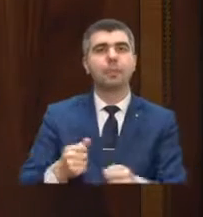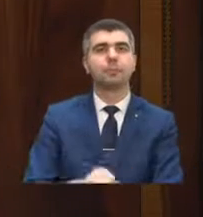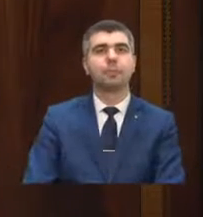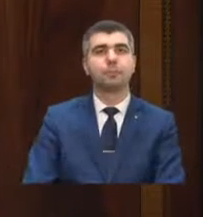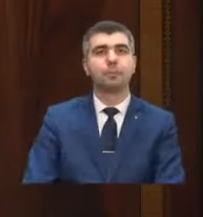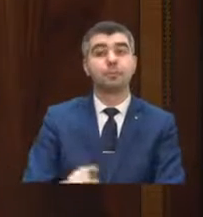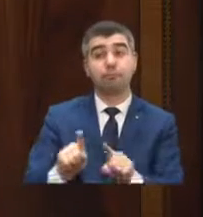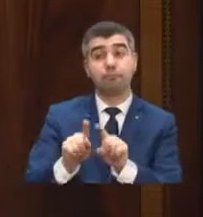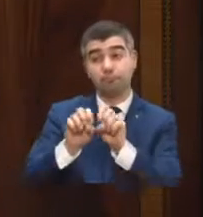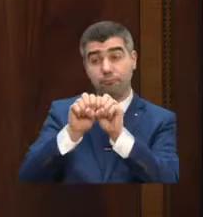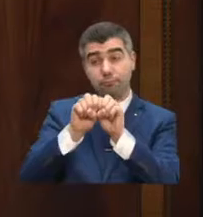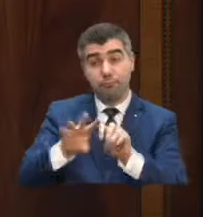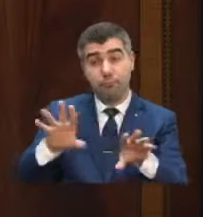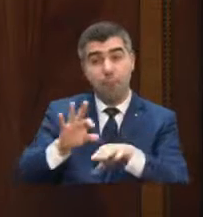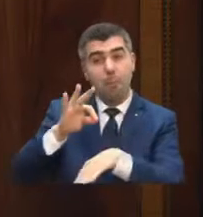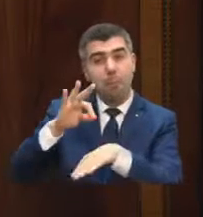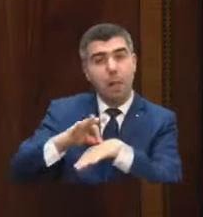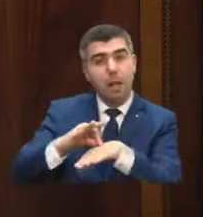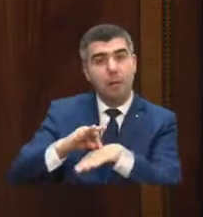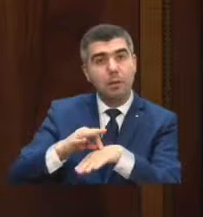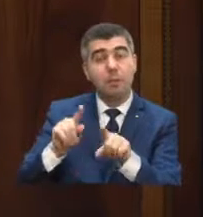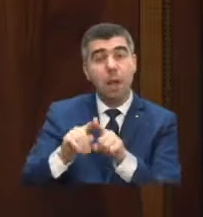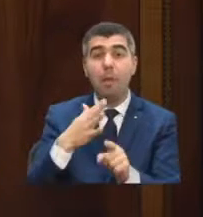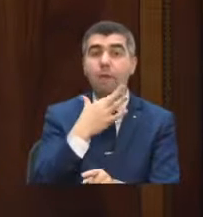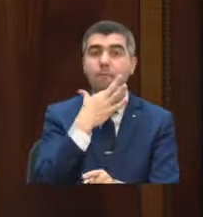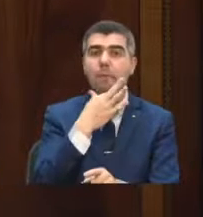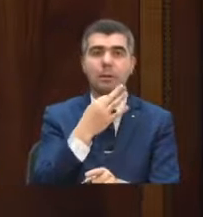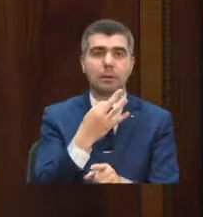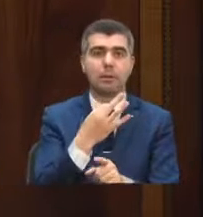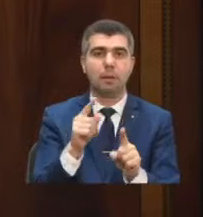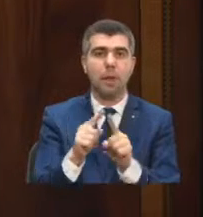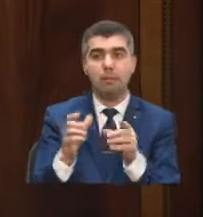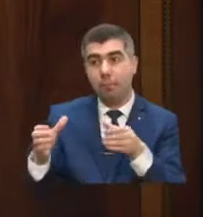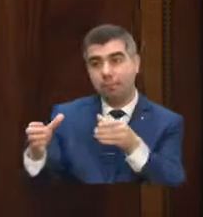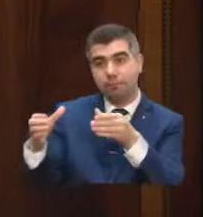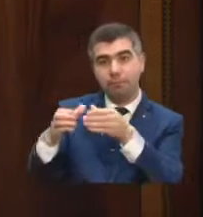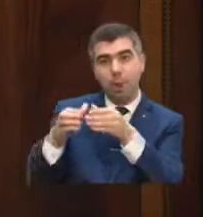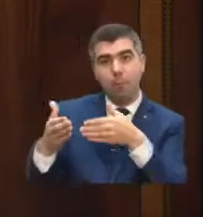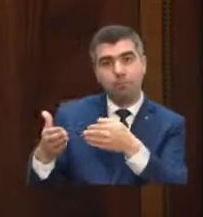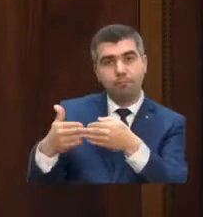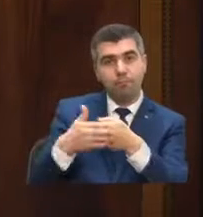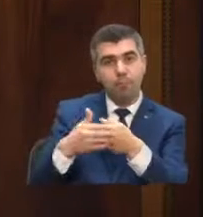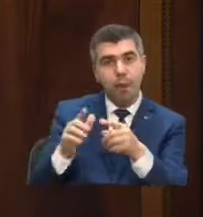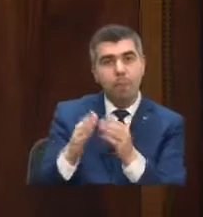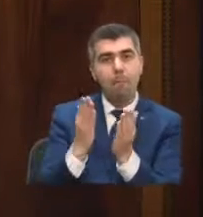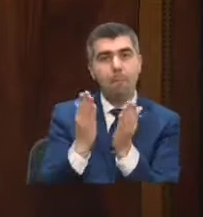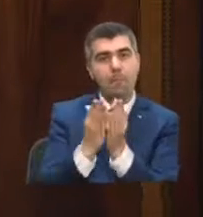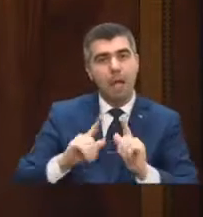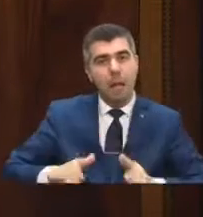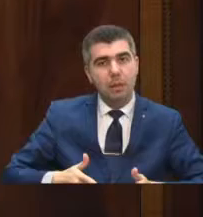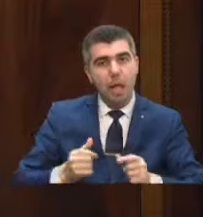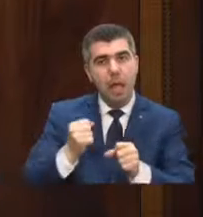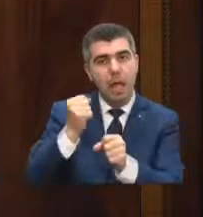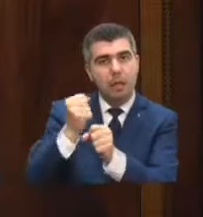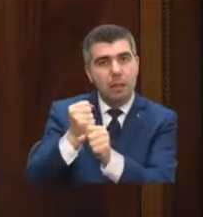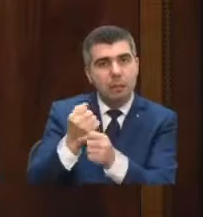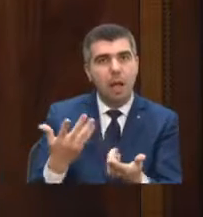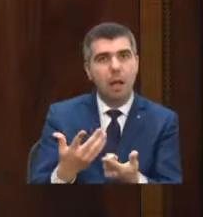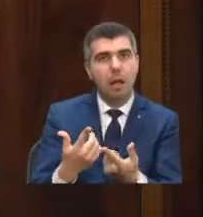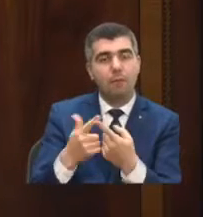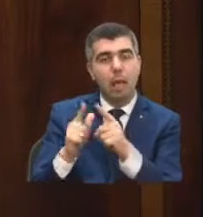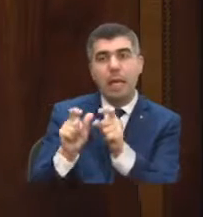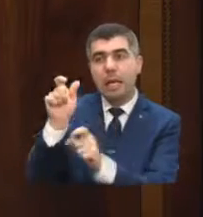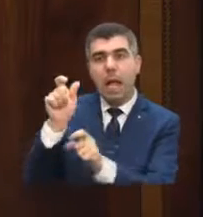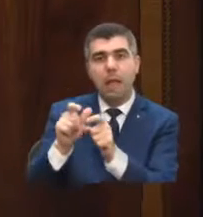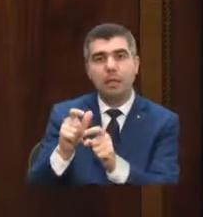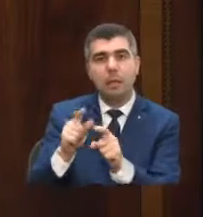طرق انتقال العدوى كتنتشر بسهولة في الأماكن المزدحمة كالمدارس، أماكن العمل، لما كيسعل الإنسان أو